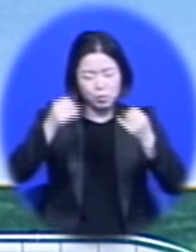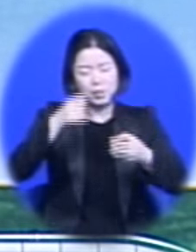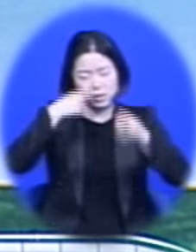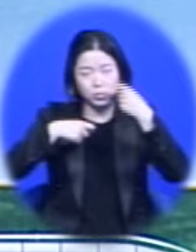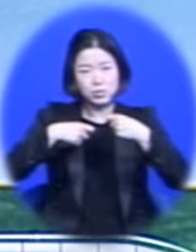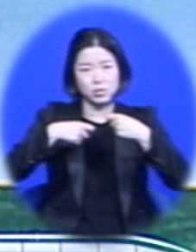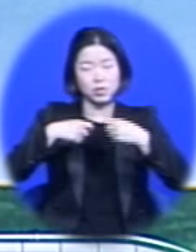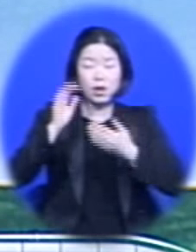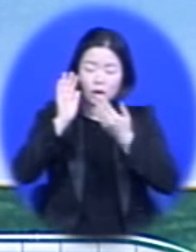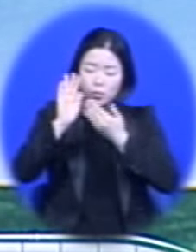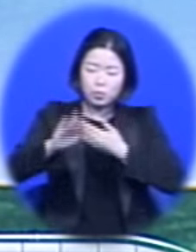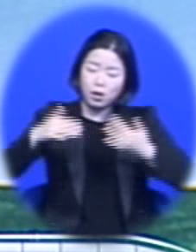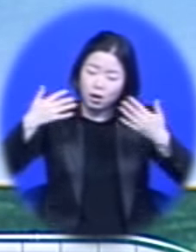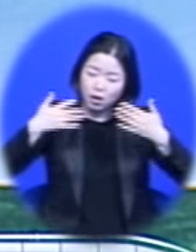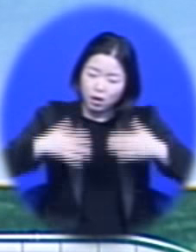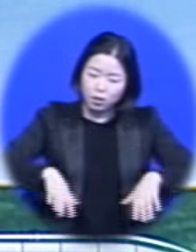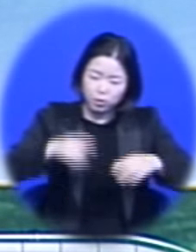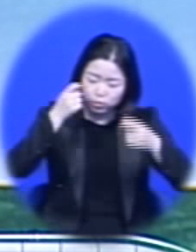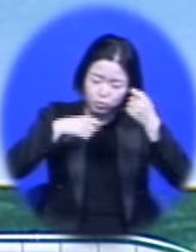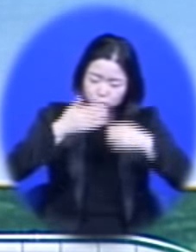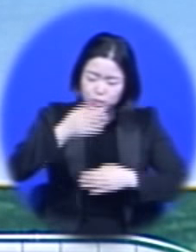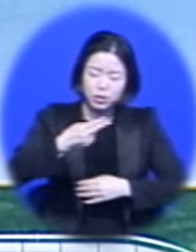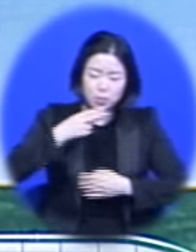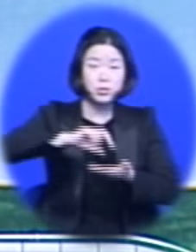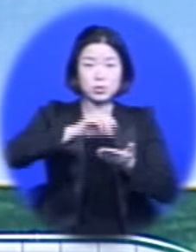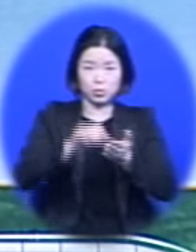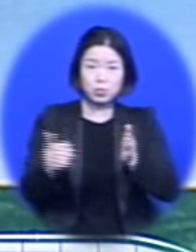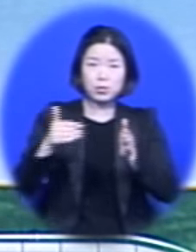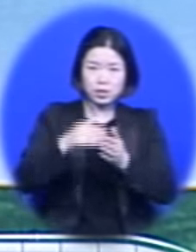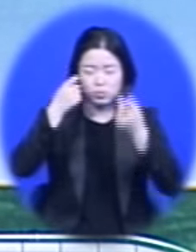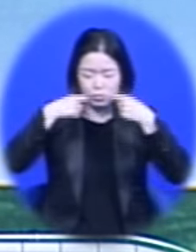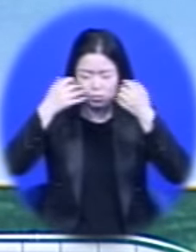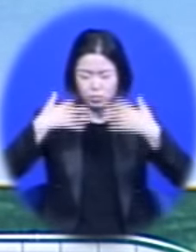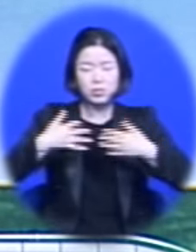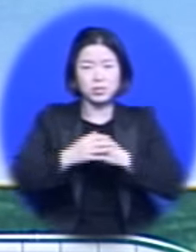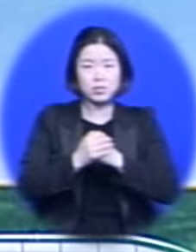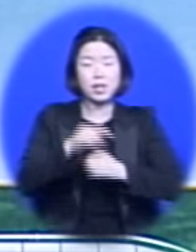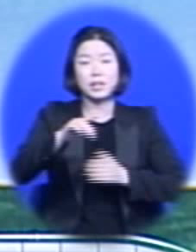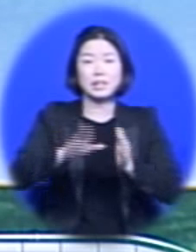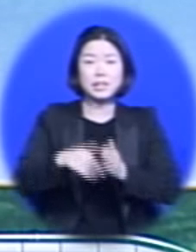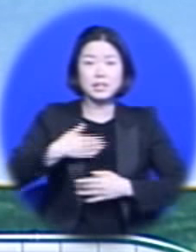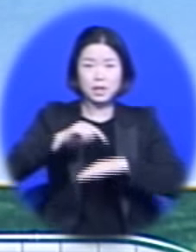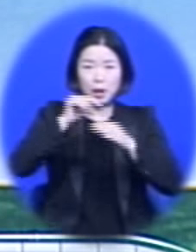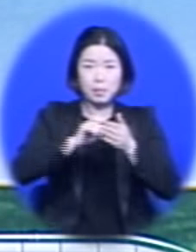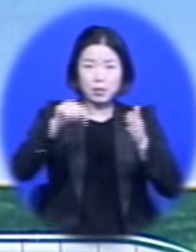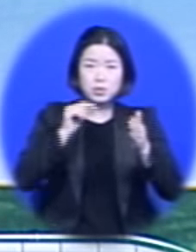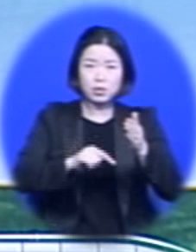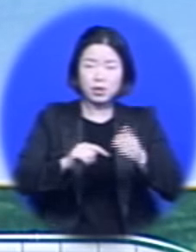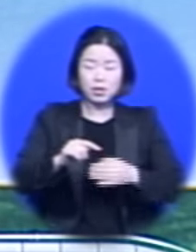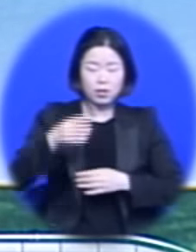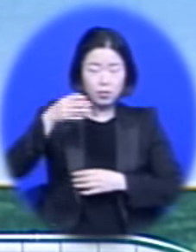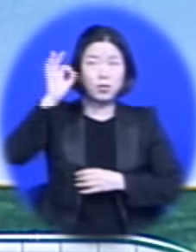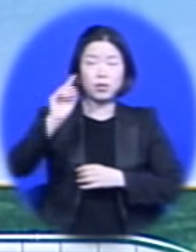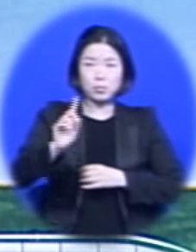나중에는 지쳐서 울 수가 없을 정도까지. 그때 제 마음속에 언뜻